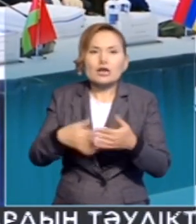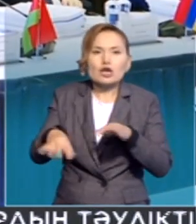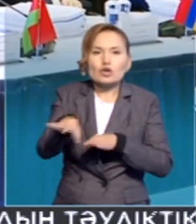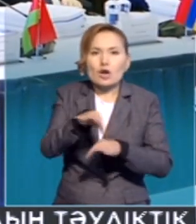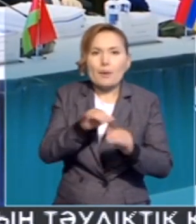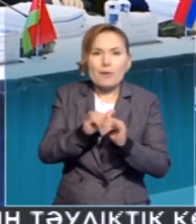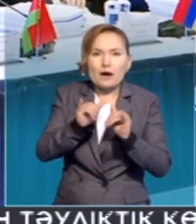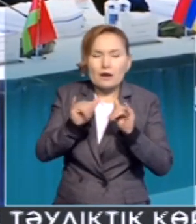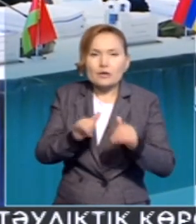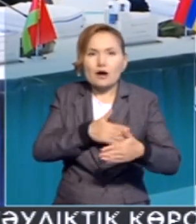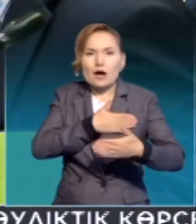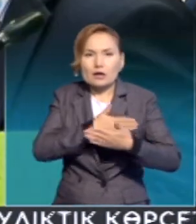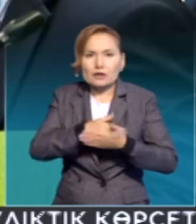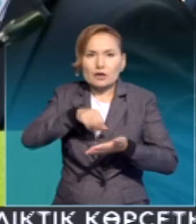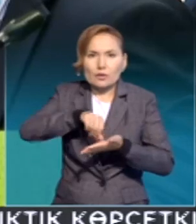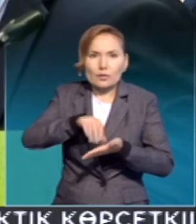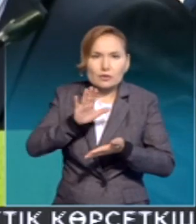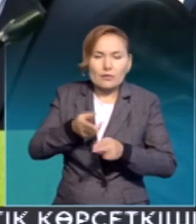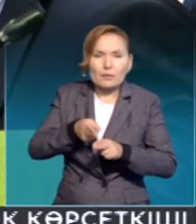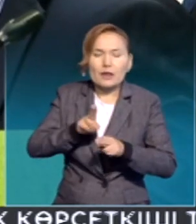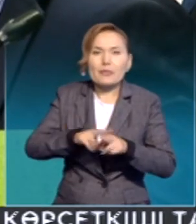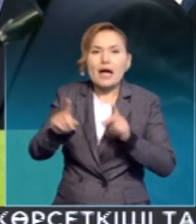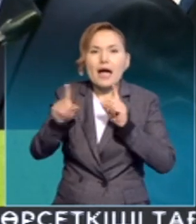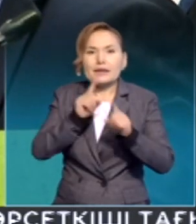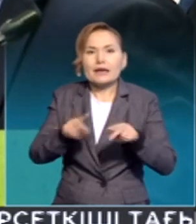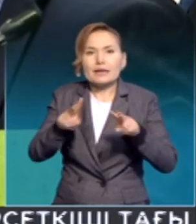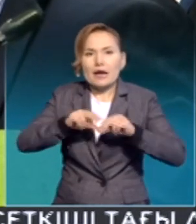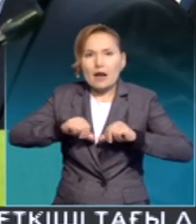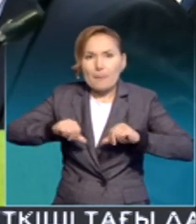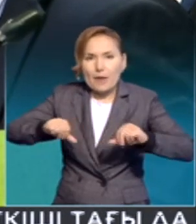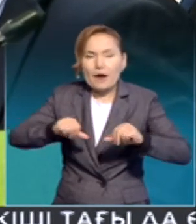жобаларды дамытуға назар аудармақ. Сонымен қатар жиында тексеру